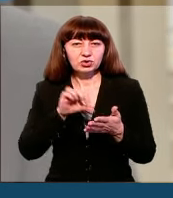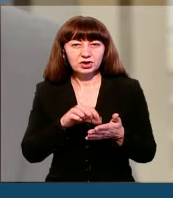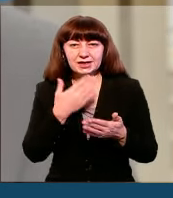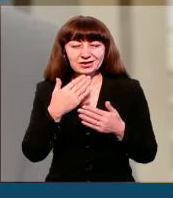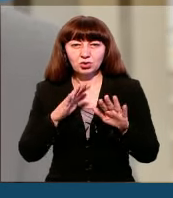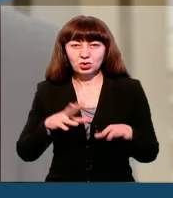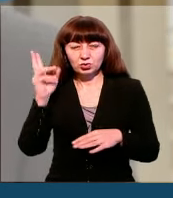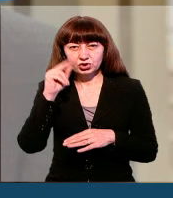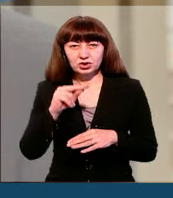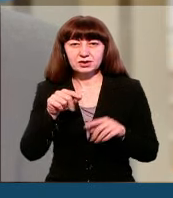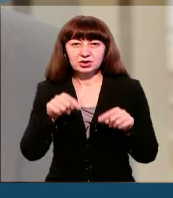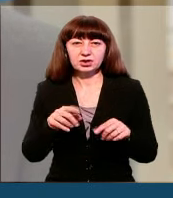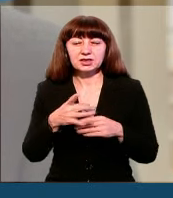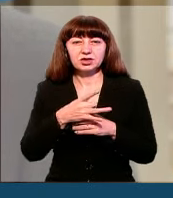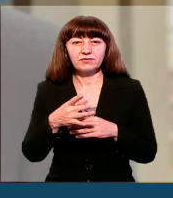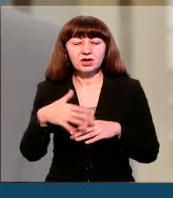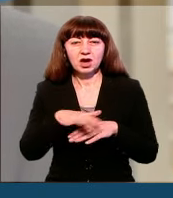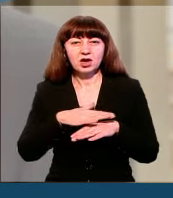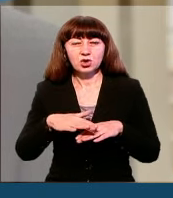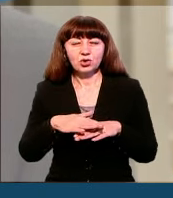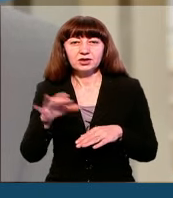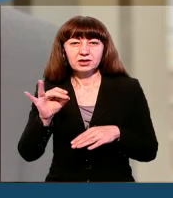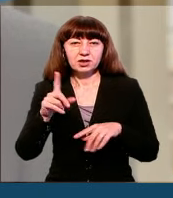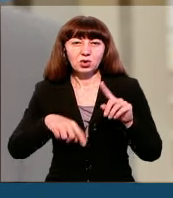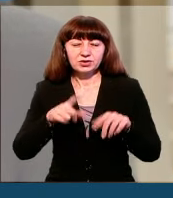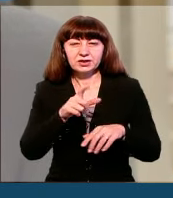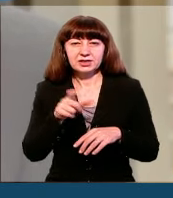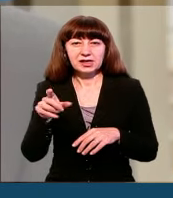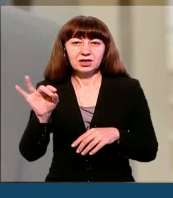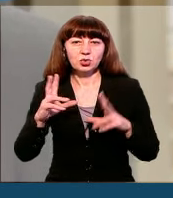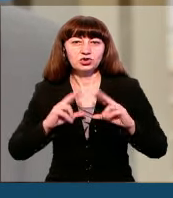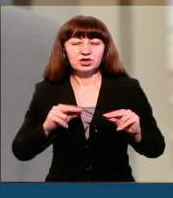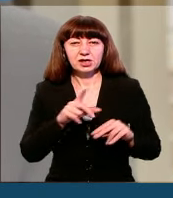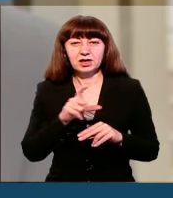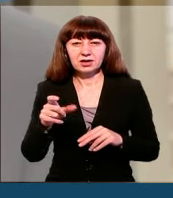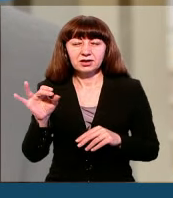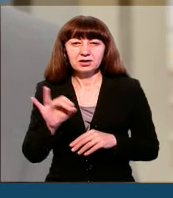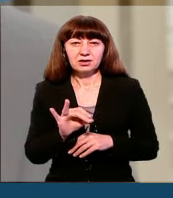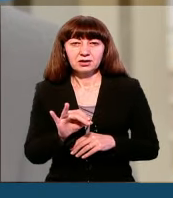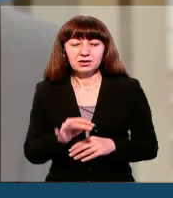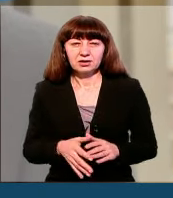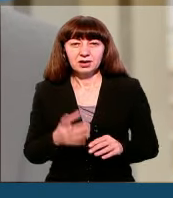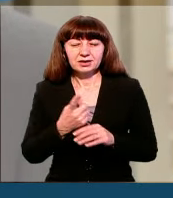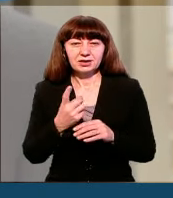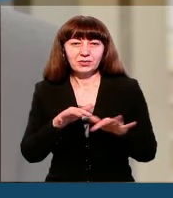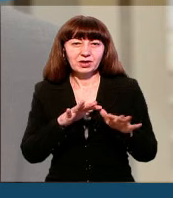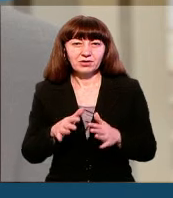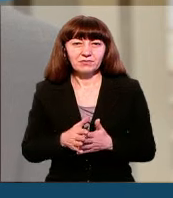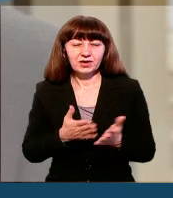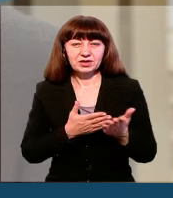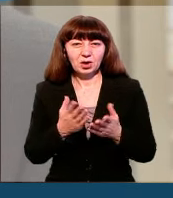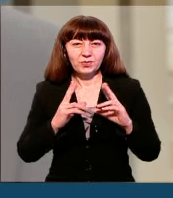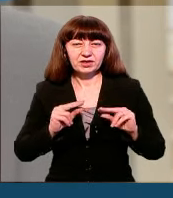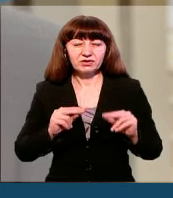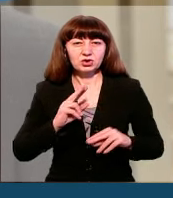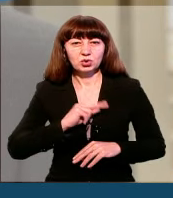не только обучающиеся нашего района, но и родители, а также педагоги. Также мы привыкли к этим мероприятиям наших ветеранов